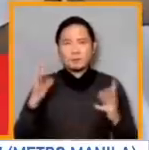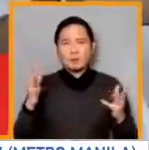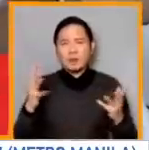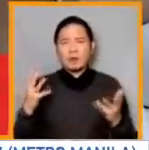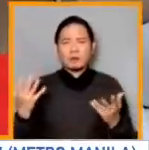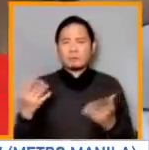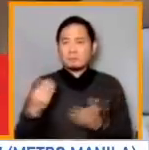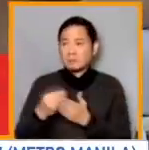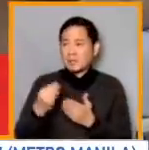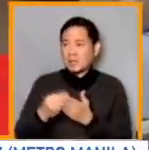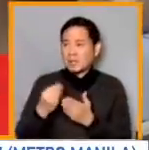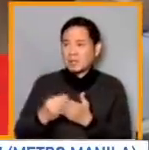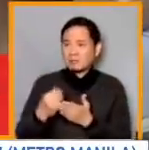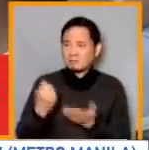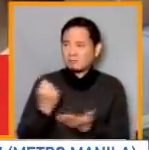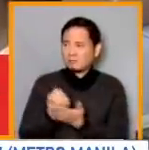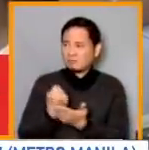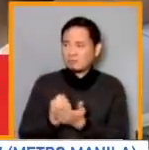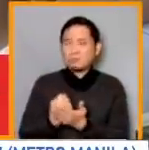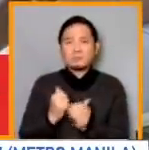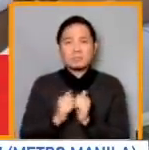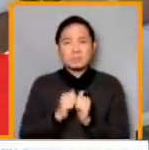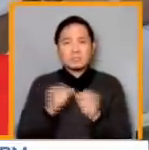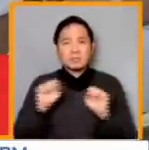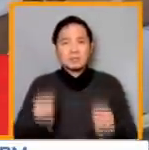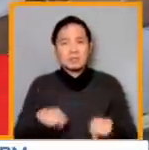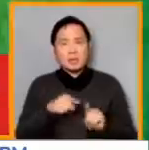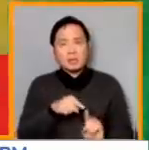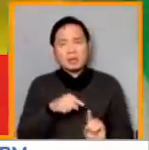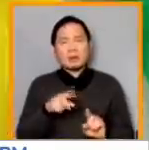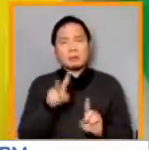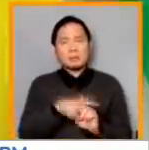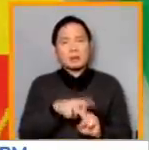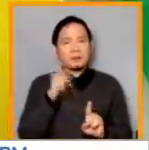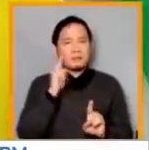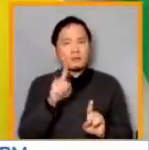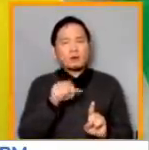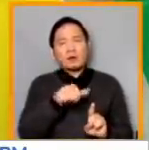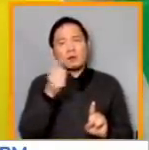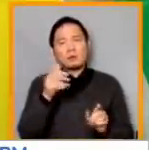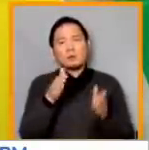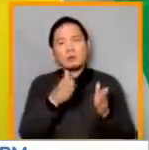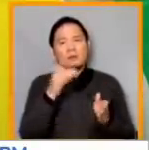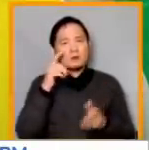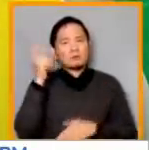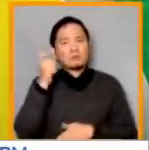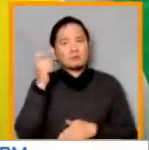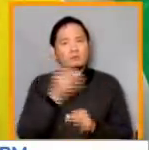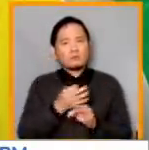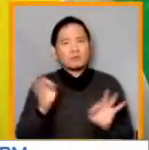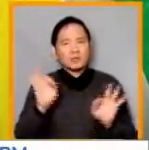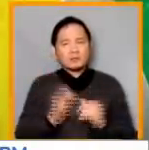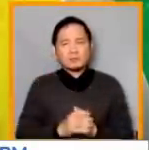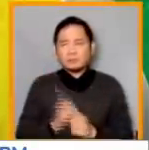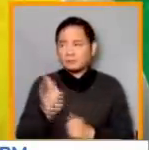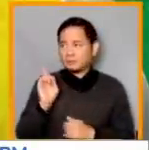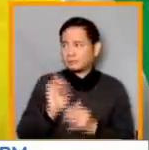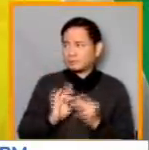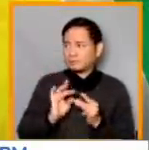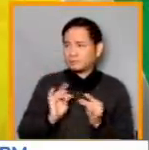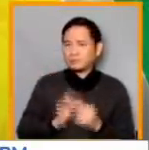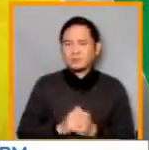estudyante, ay pwedeng mag-apply bilang indirect contributor. They will be considered indirect, financially incapable